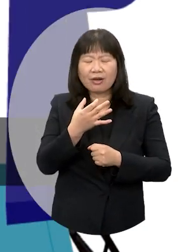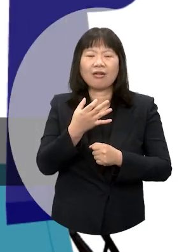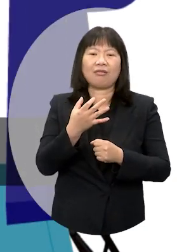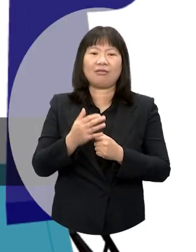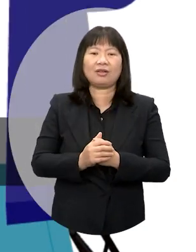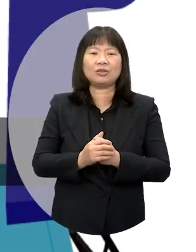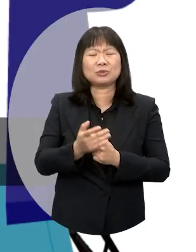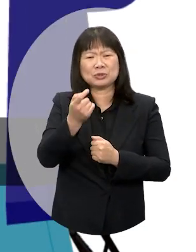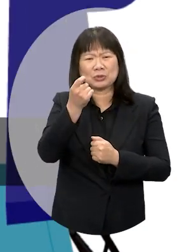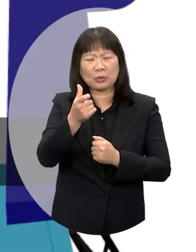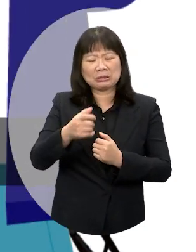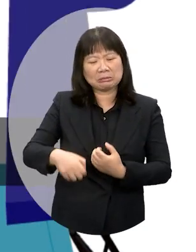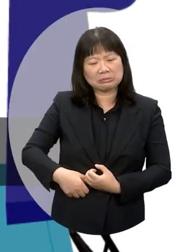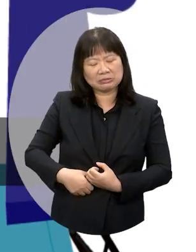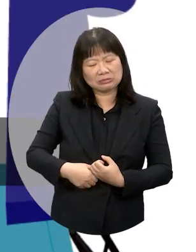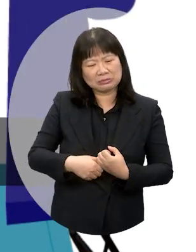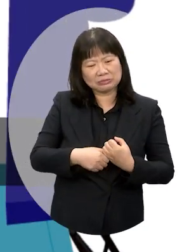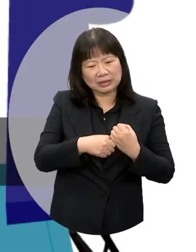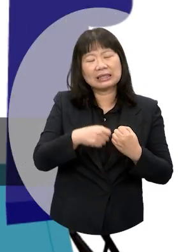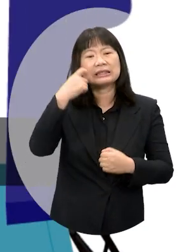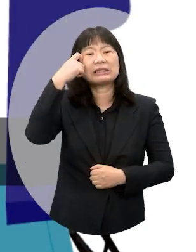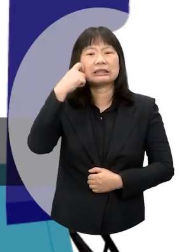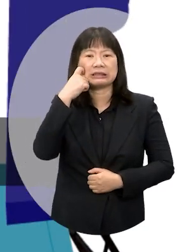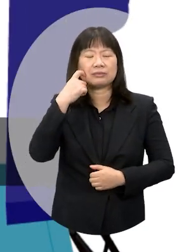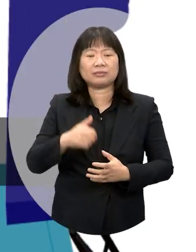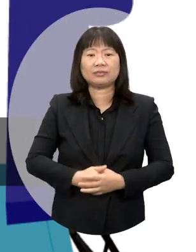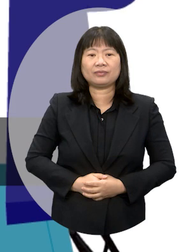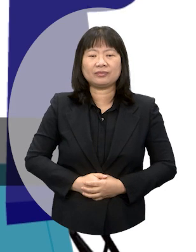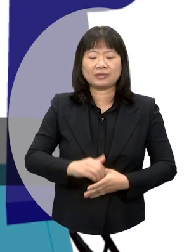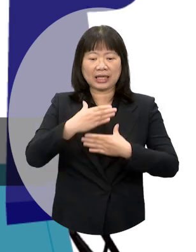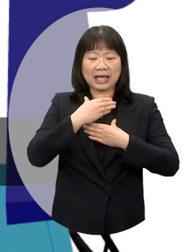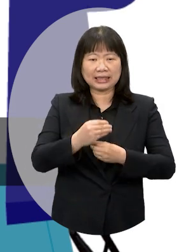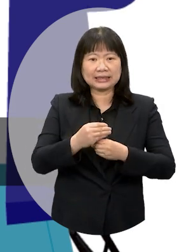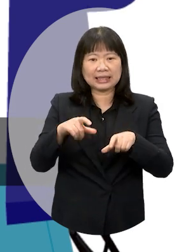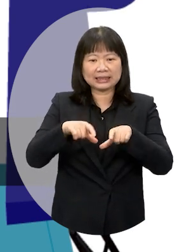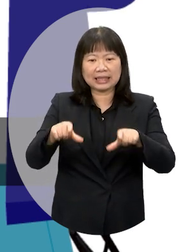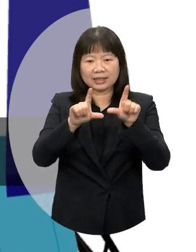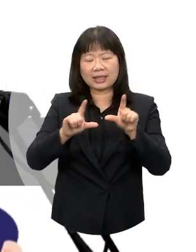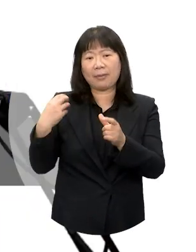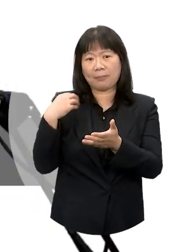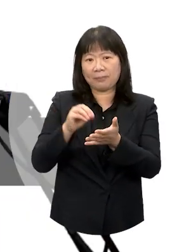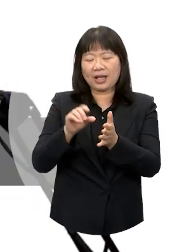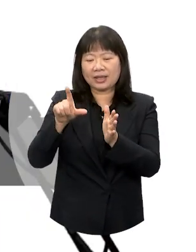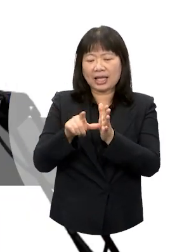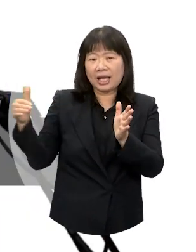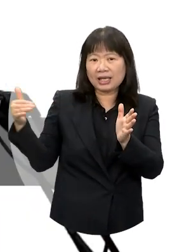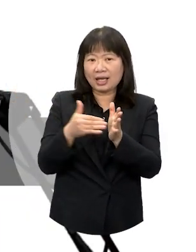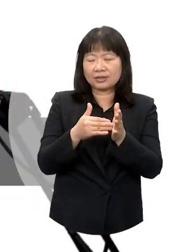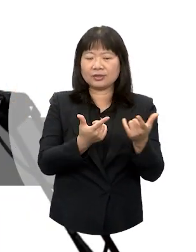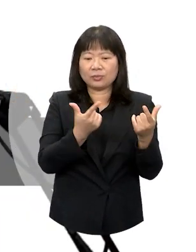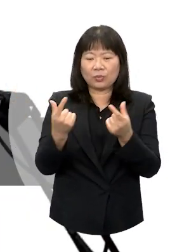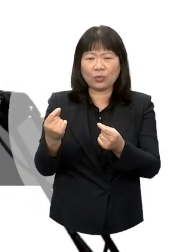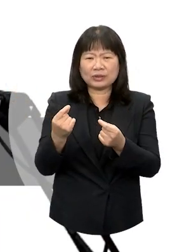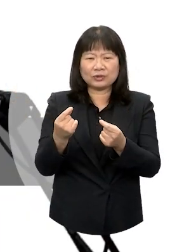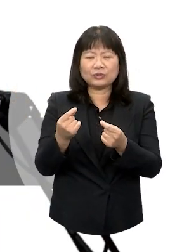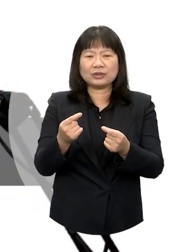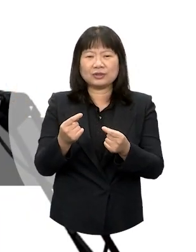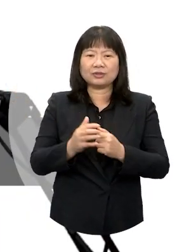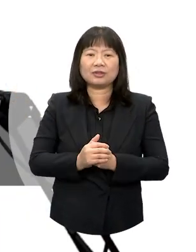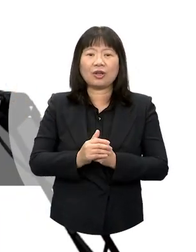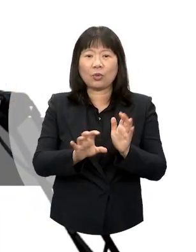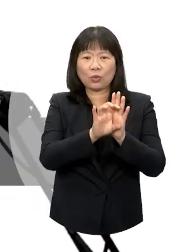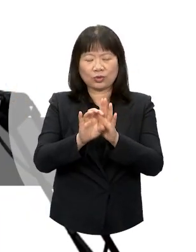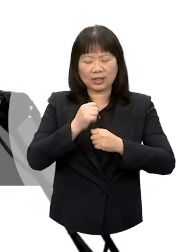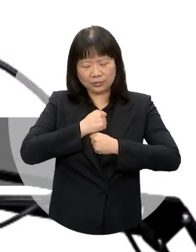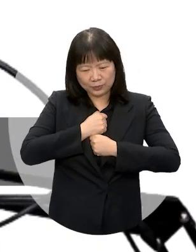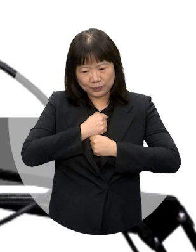보니 조금씩 방역에 소홀해지고 있는데요. 안전한 일상을 되찾을 때까지 우리 모두 방역 지침을